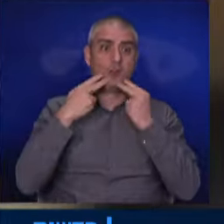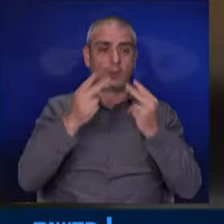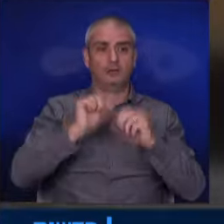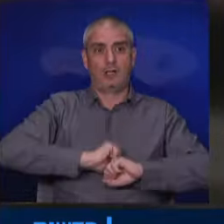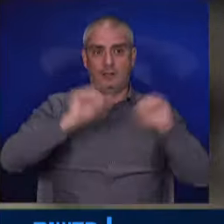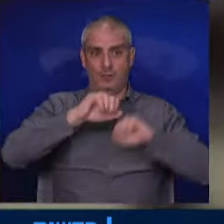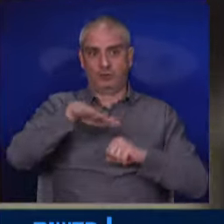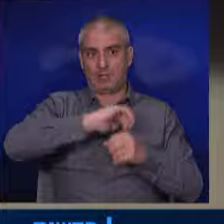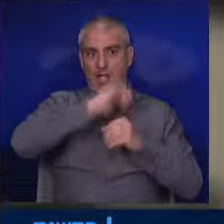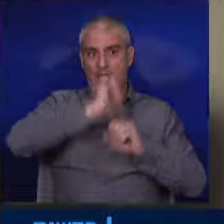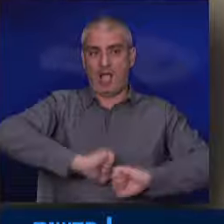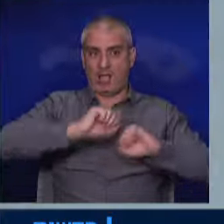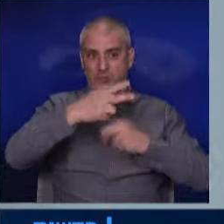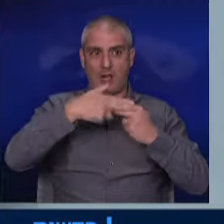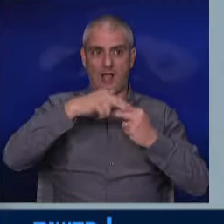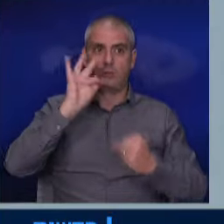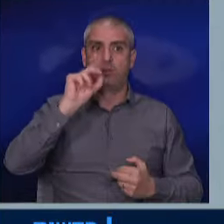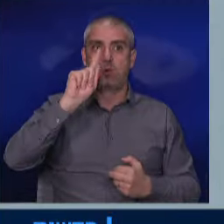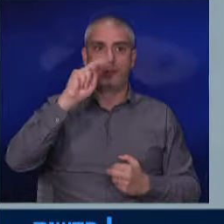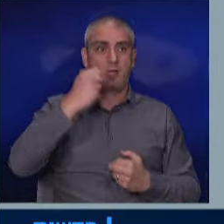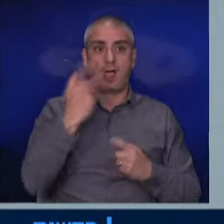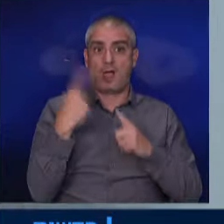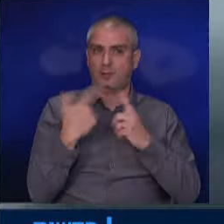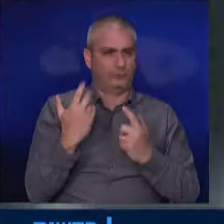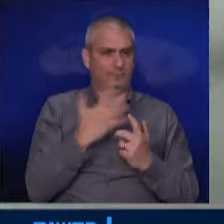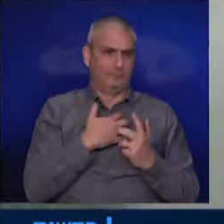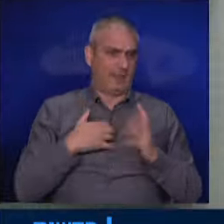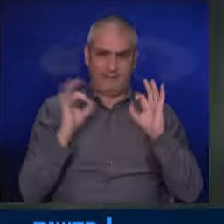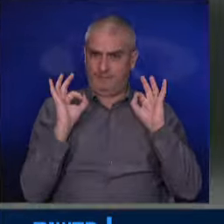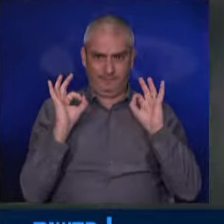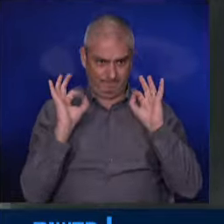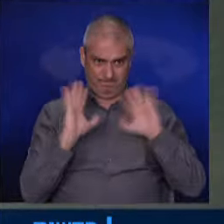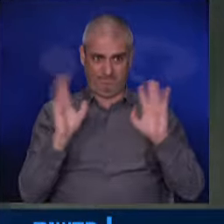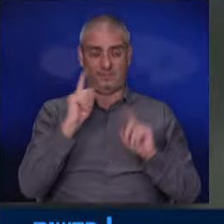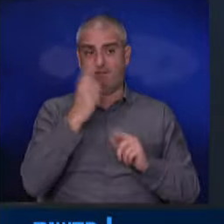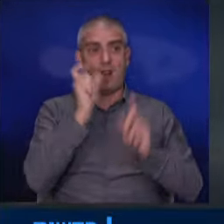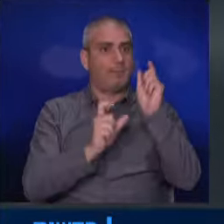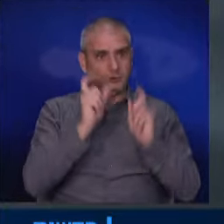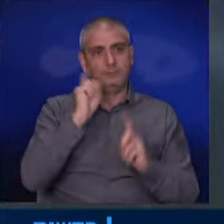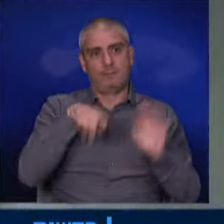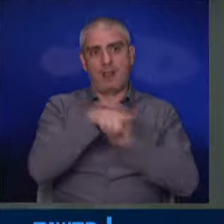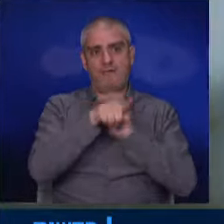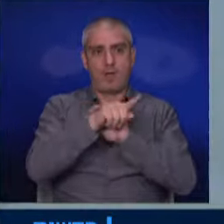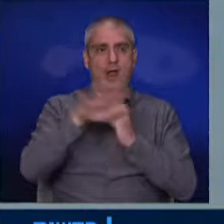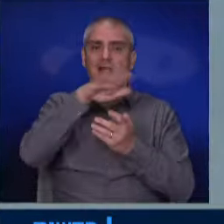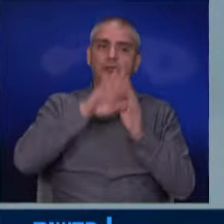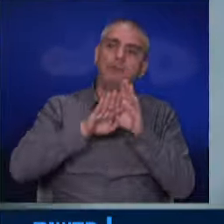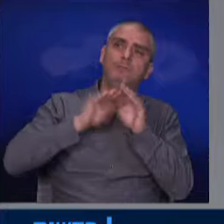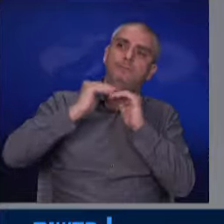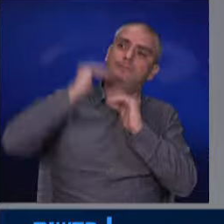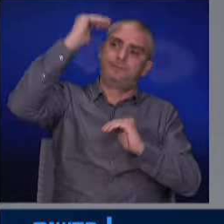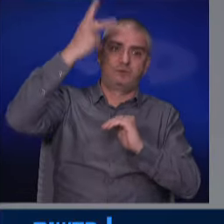eruption, volcanic eruption near Tonga. עד עכשיו לא דווח על נפגעים בנפש, אבל תושבים רבים נאלצו לברוח לאזורים הגבוהים של